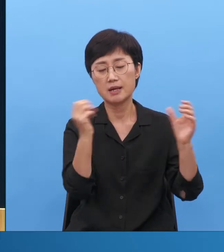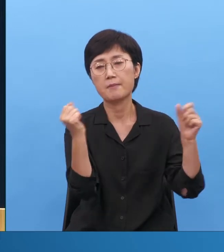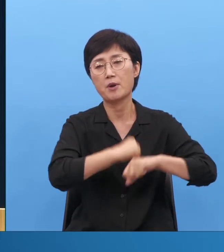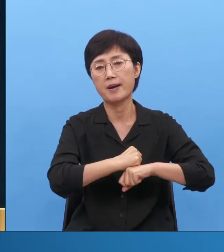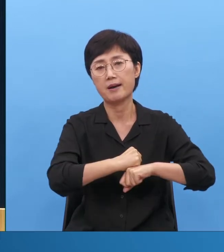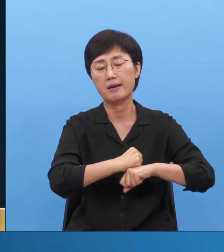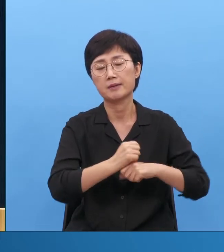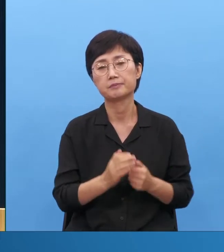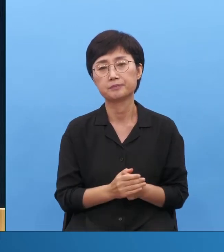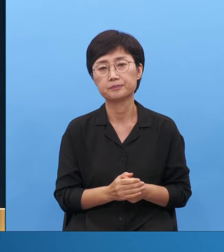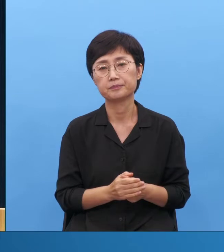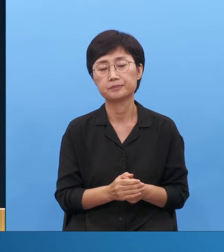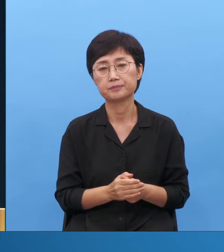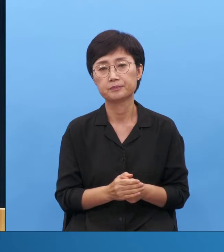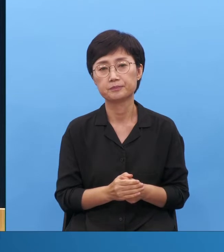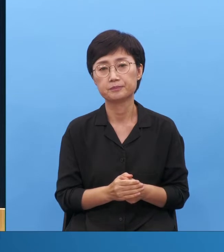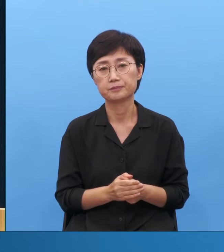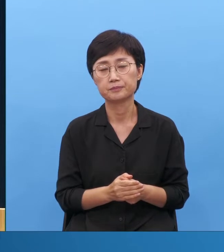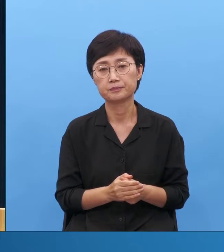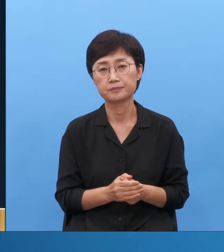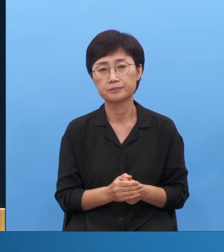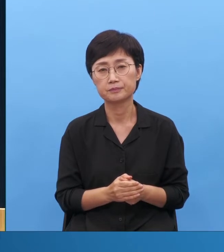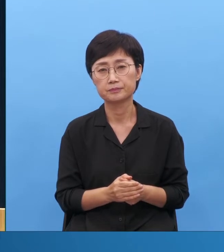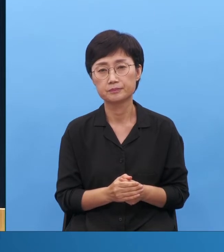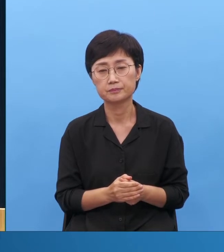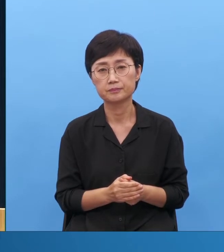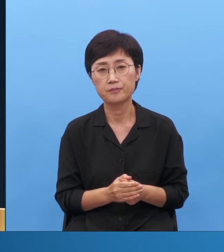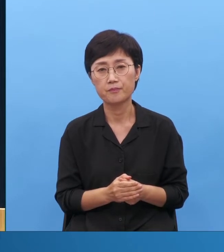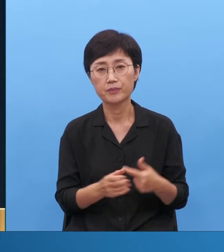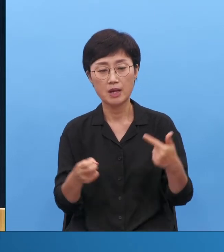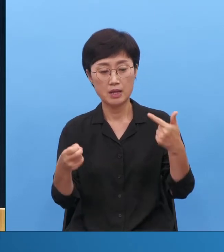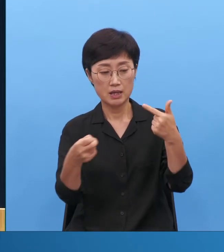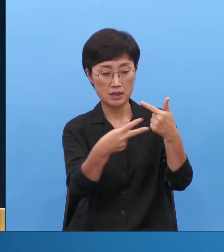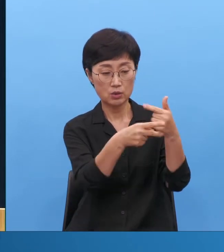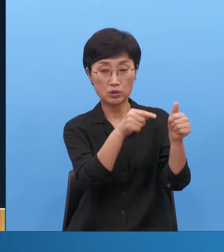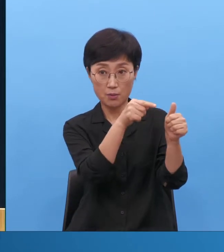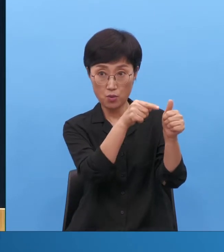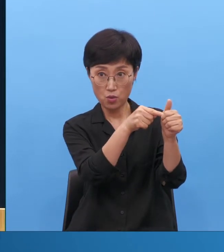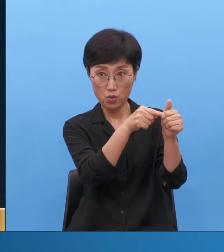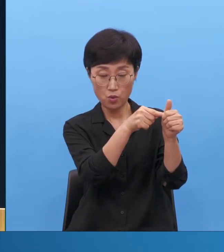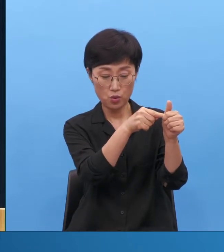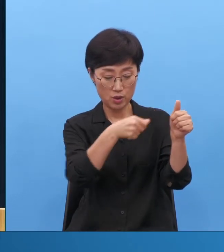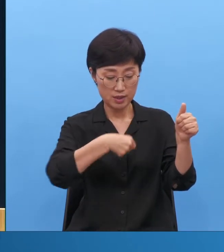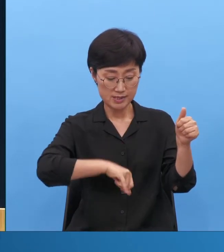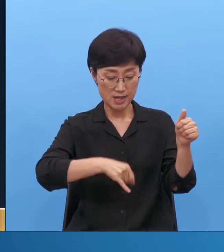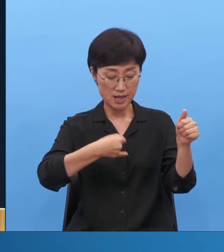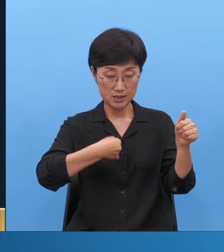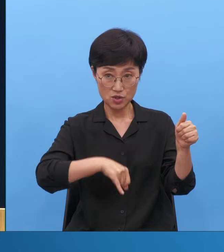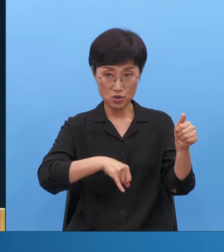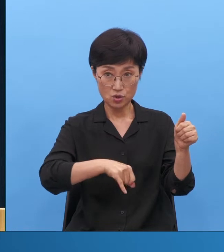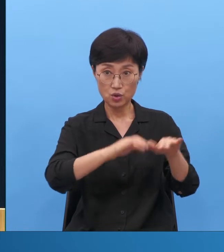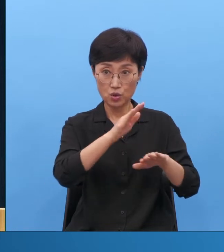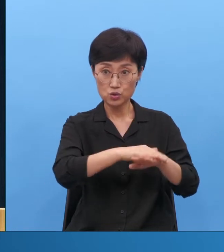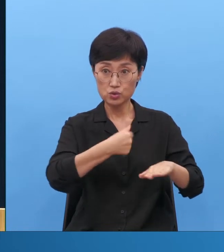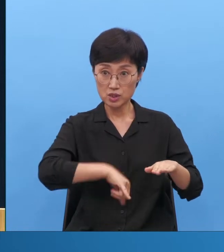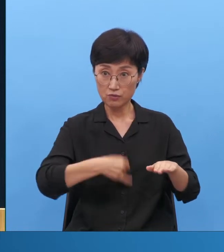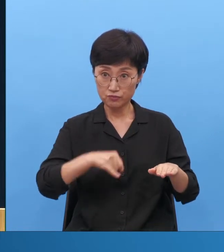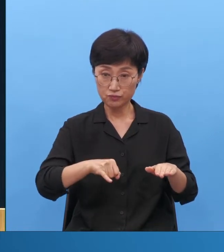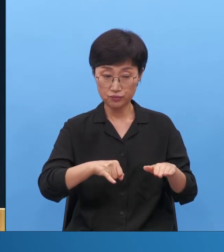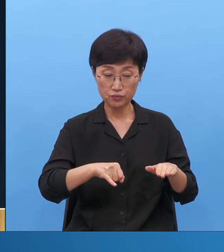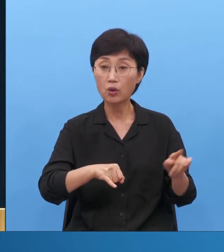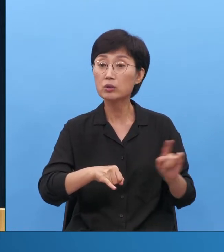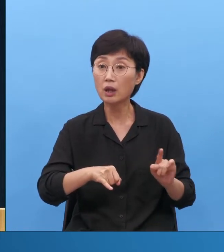its destruction. 그분의 훌륭한 그분의 아들과 손자 손녀는 전 세계로 유랑민으로 갔습니다. And